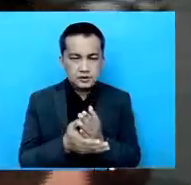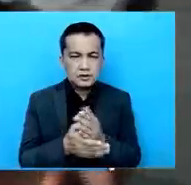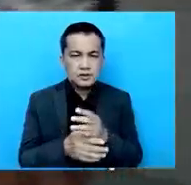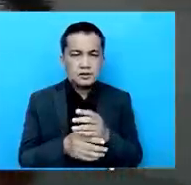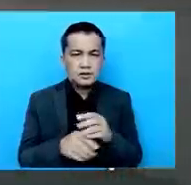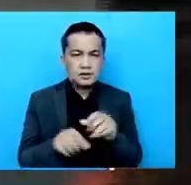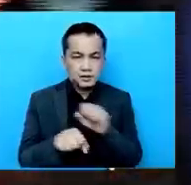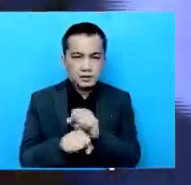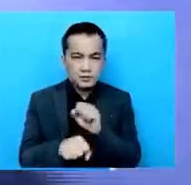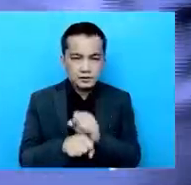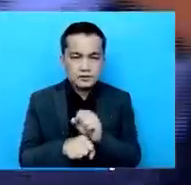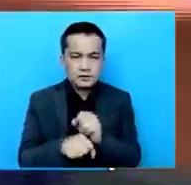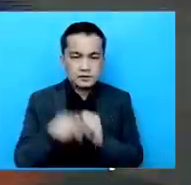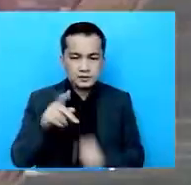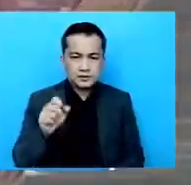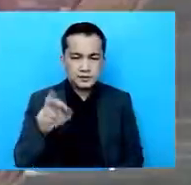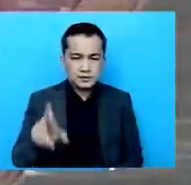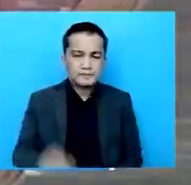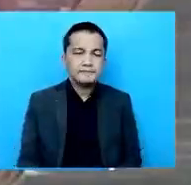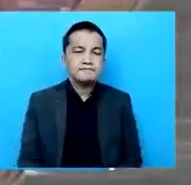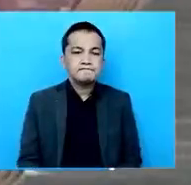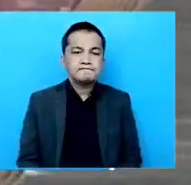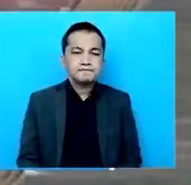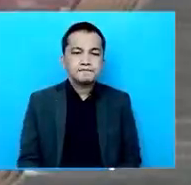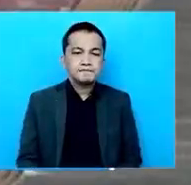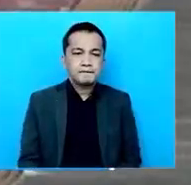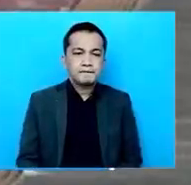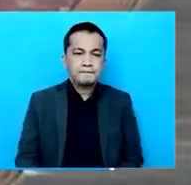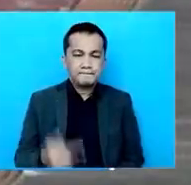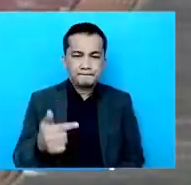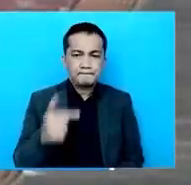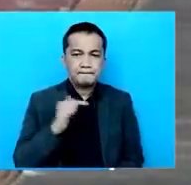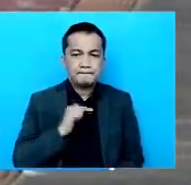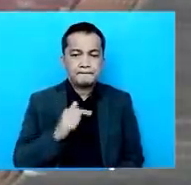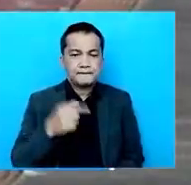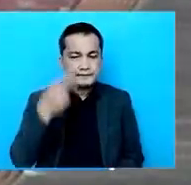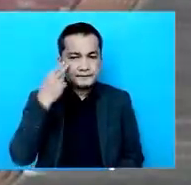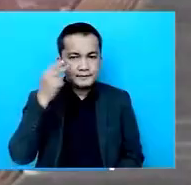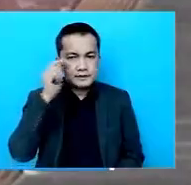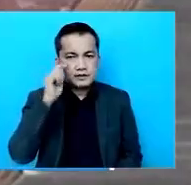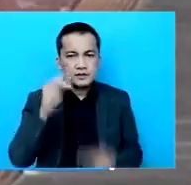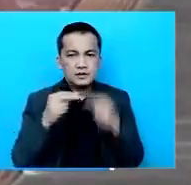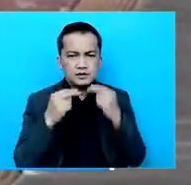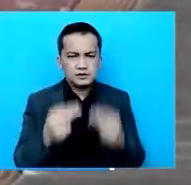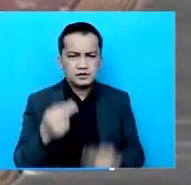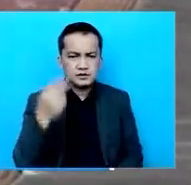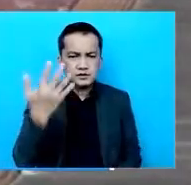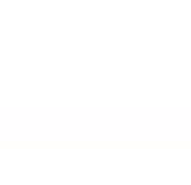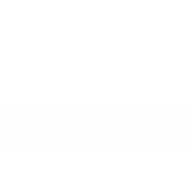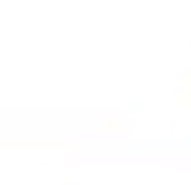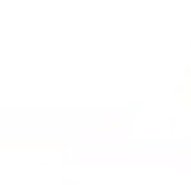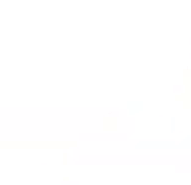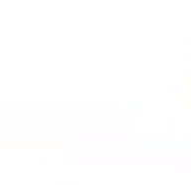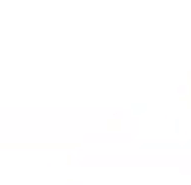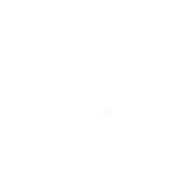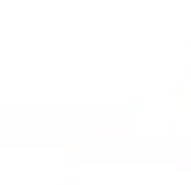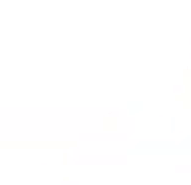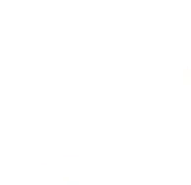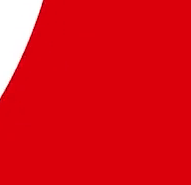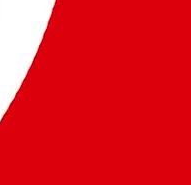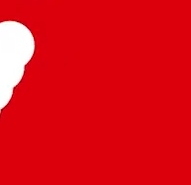ng PNR. Nagbabalita mula sa frontline, Hannibal Talete, News 5.